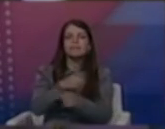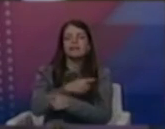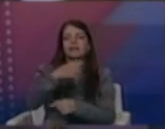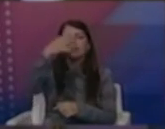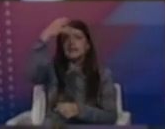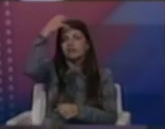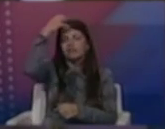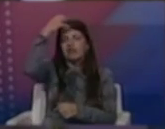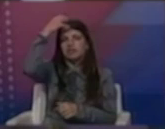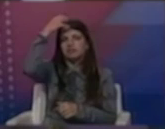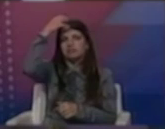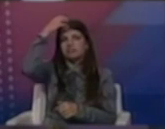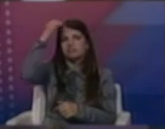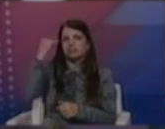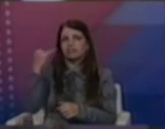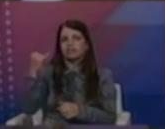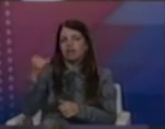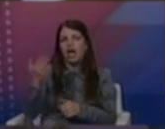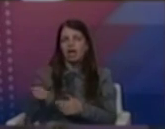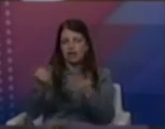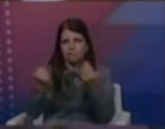dan il-gvern arroganti.